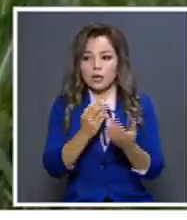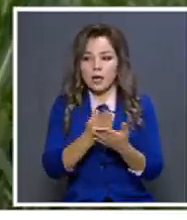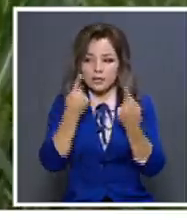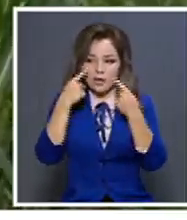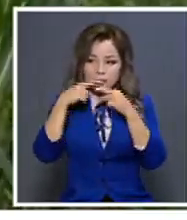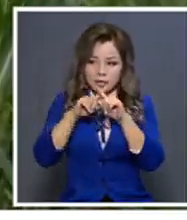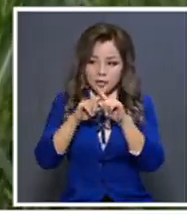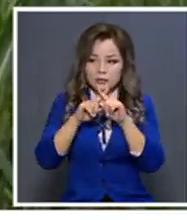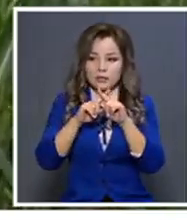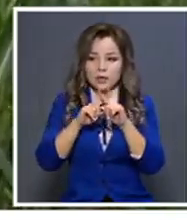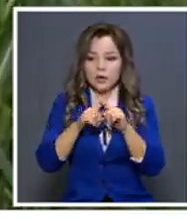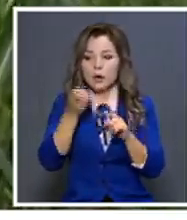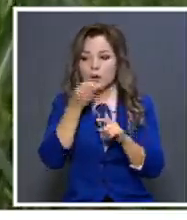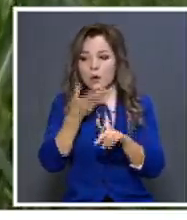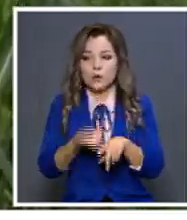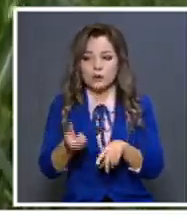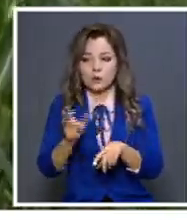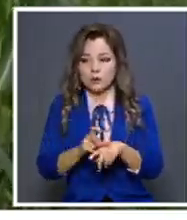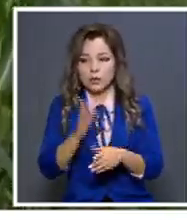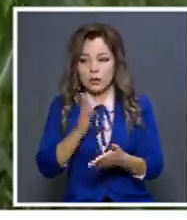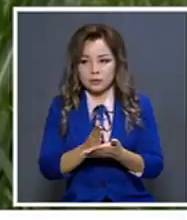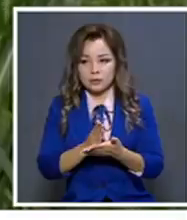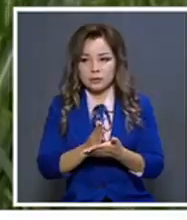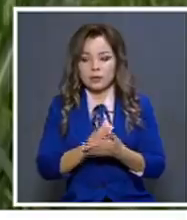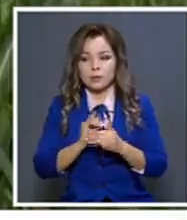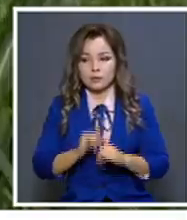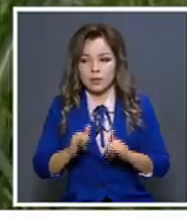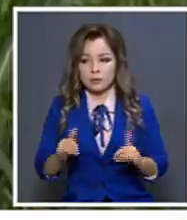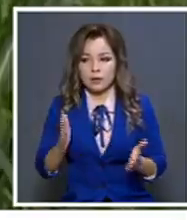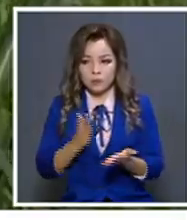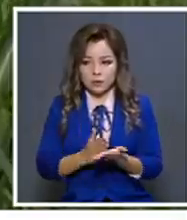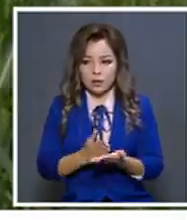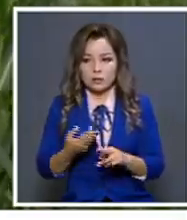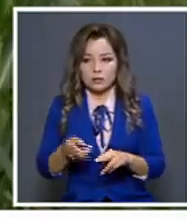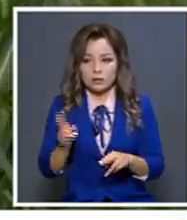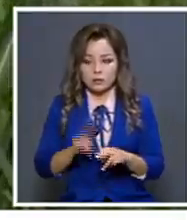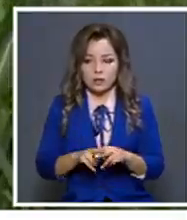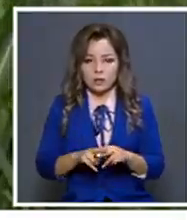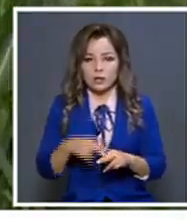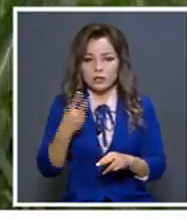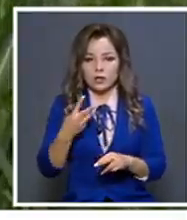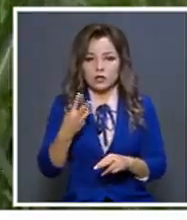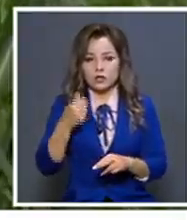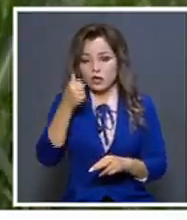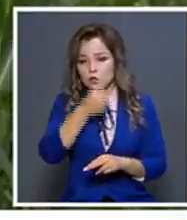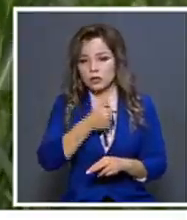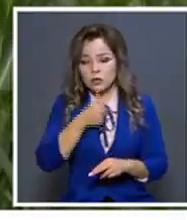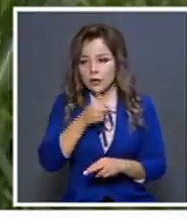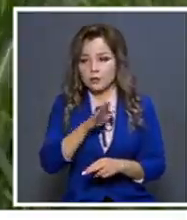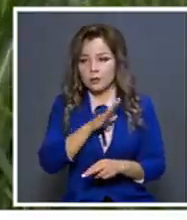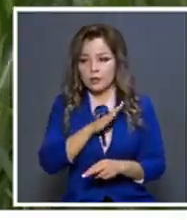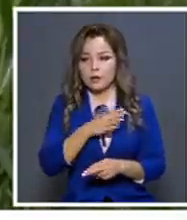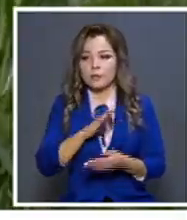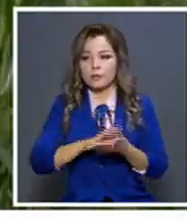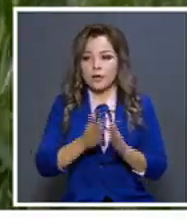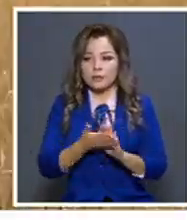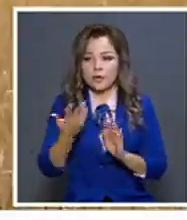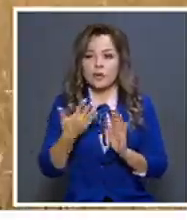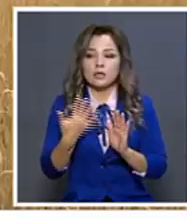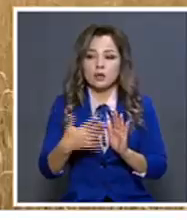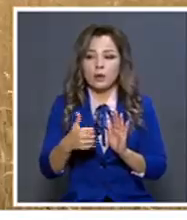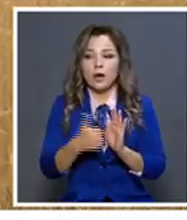паркі өте жақсы жаңартылып келе жатыр. Осы ақырғы 2-3 жылдың ішінде 50-60%-ға жаңартылды деп